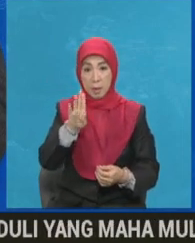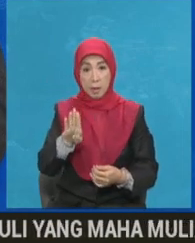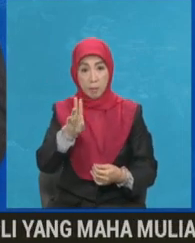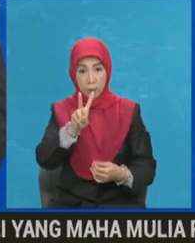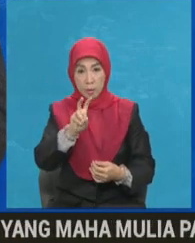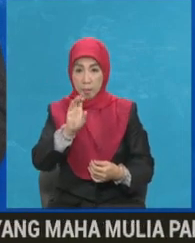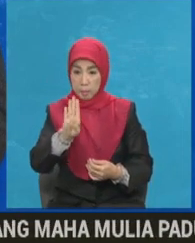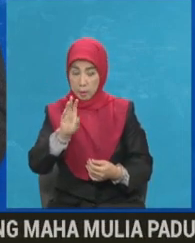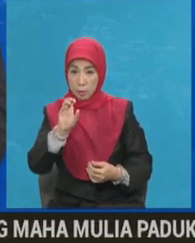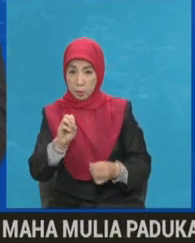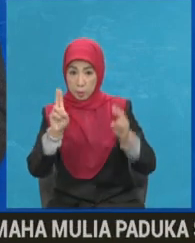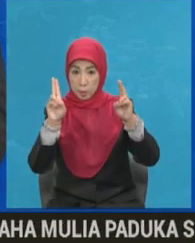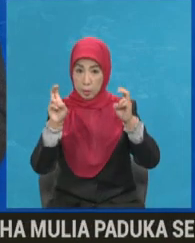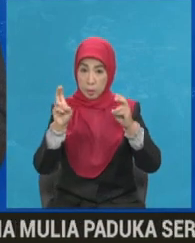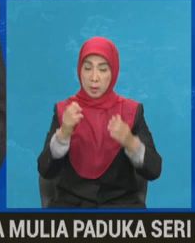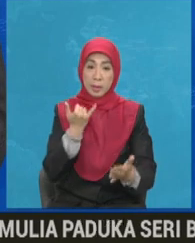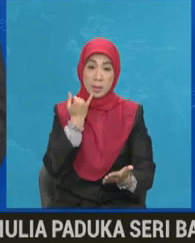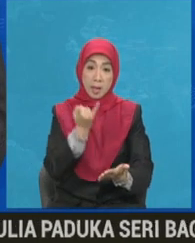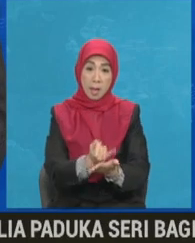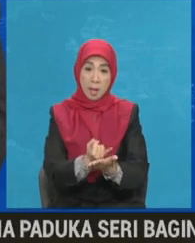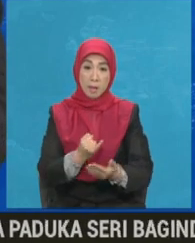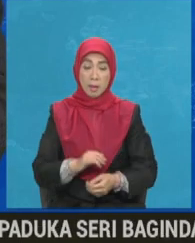kukorbankan on jenazah pegang